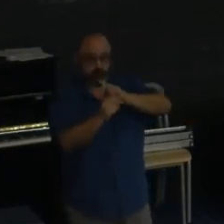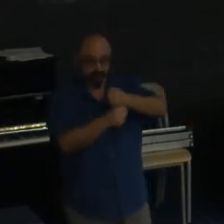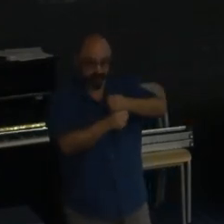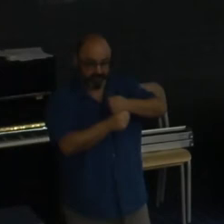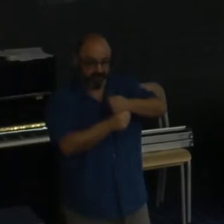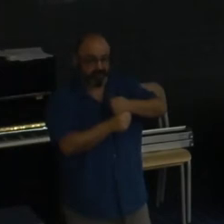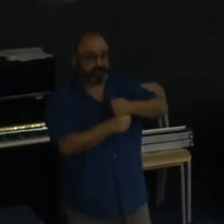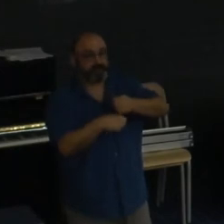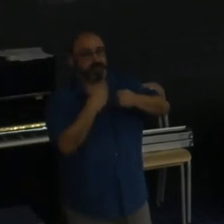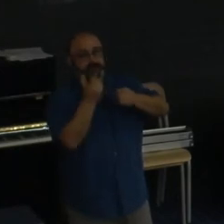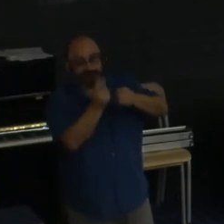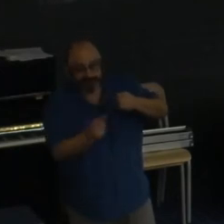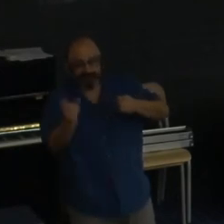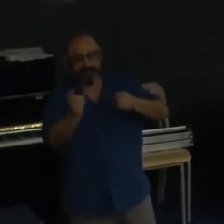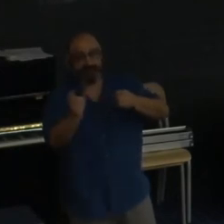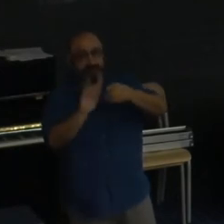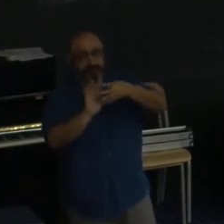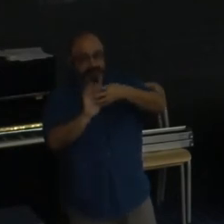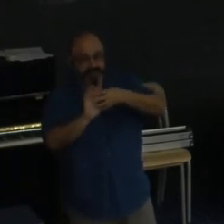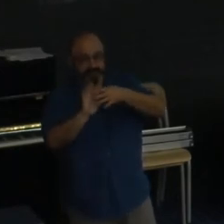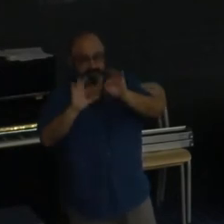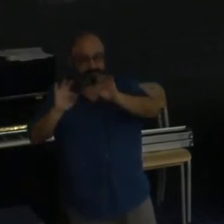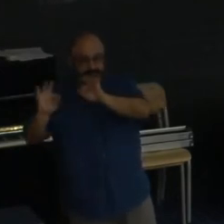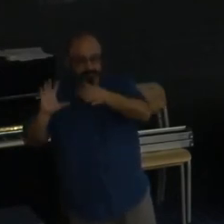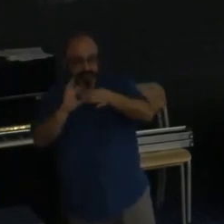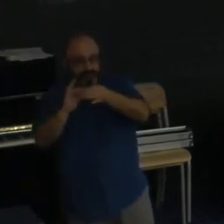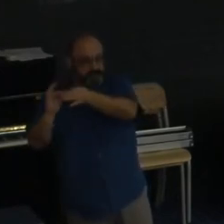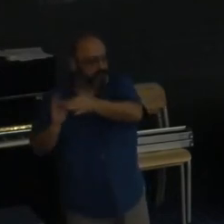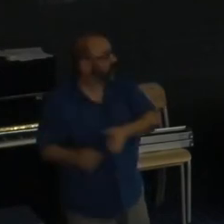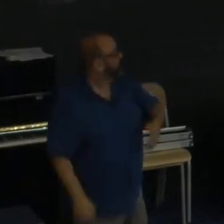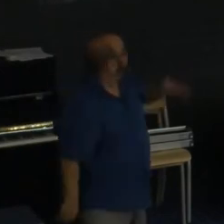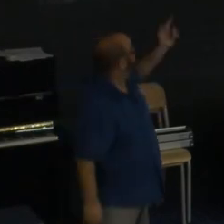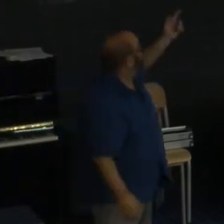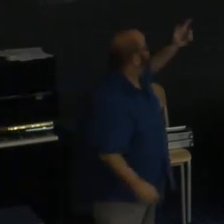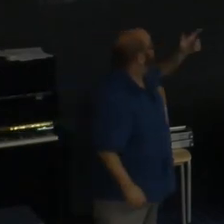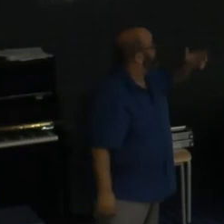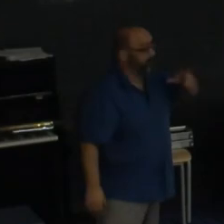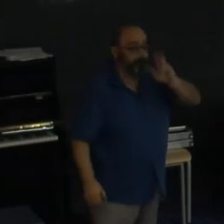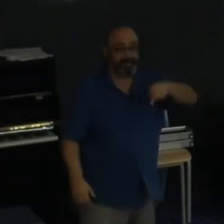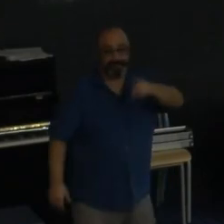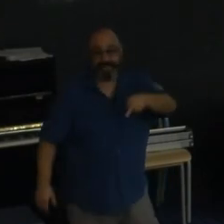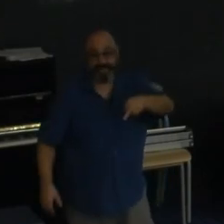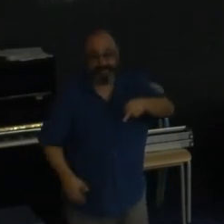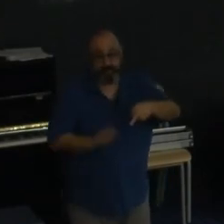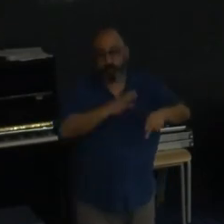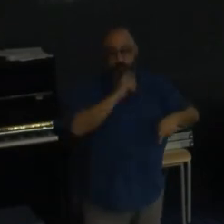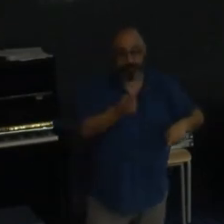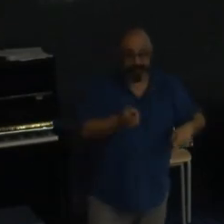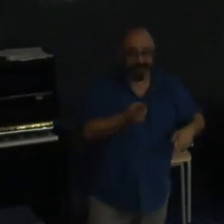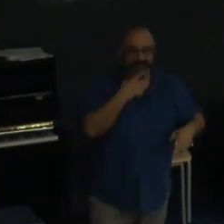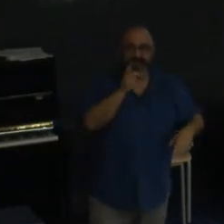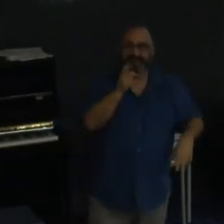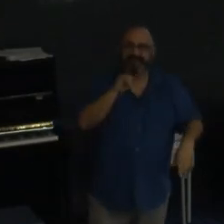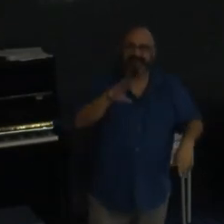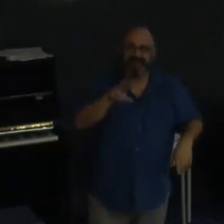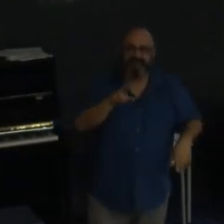de l'alias. Et ensuite, les différents paramètres qui viennent avec. Donc, ici, pp, c'est une autre commande. Et dire, c'est le fameux dire qu'on utilise de